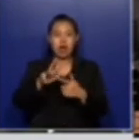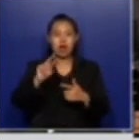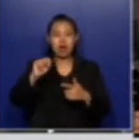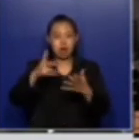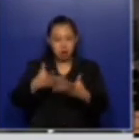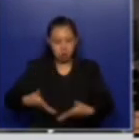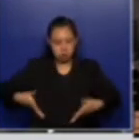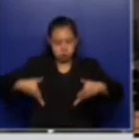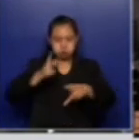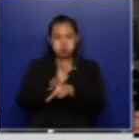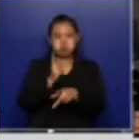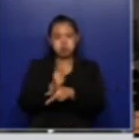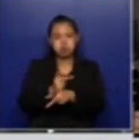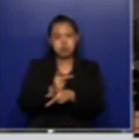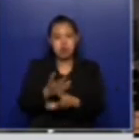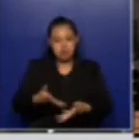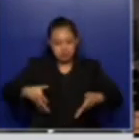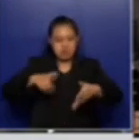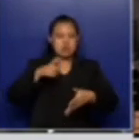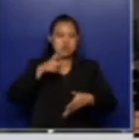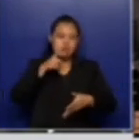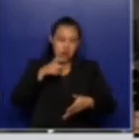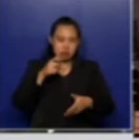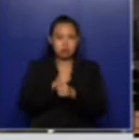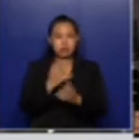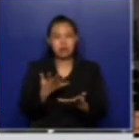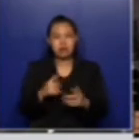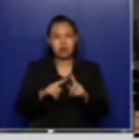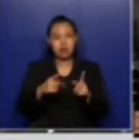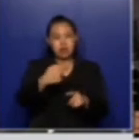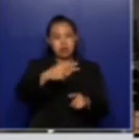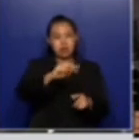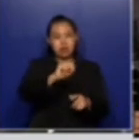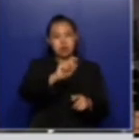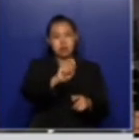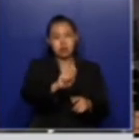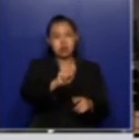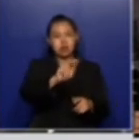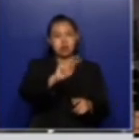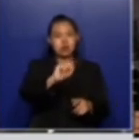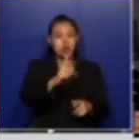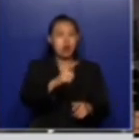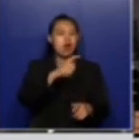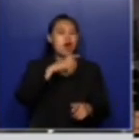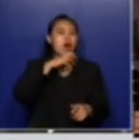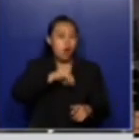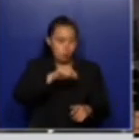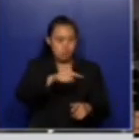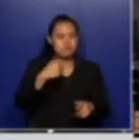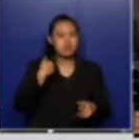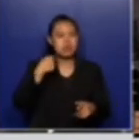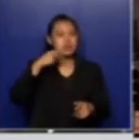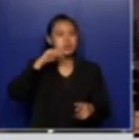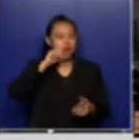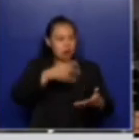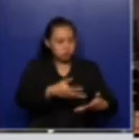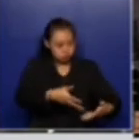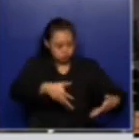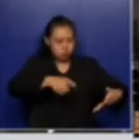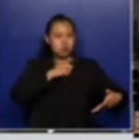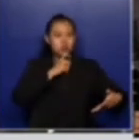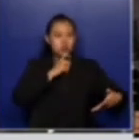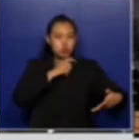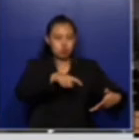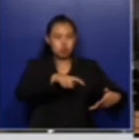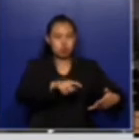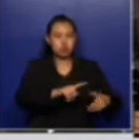ต่ในน้ำในหนองน้ำที่เรามีอยู่เนี่ยค่ะท่านประธานมันมีน้ำมหาศาลเนี่ยเราไม่ได้คิดที่จะ